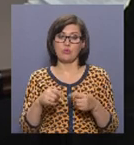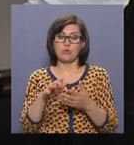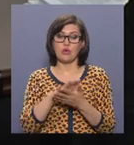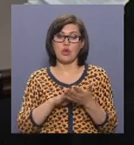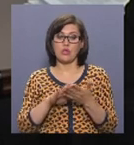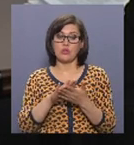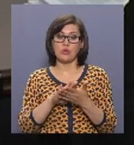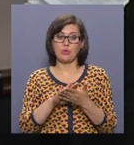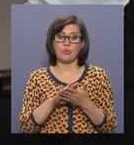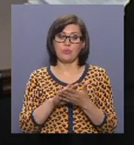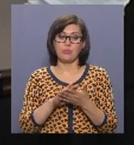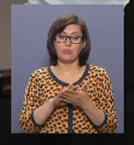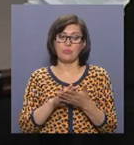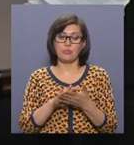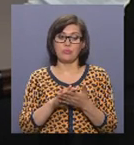ешқандай